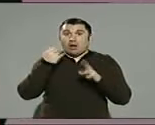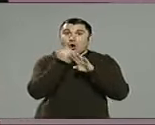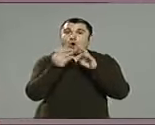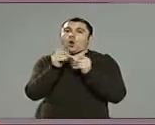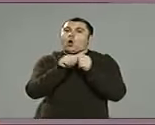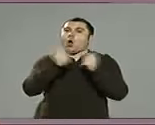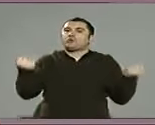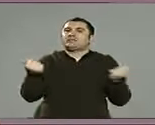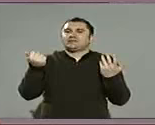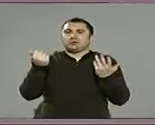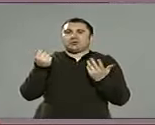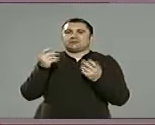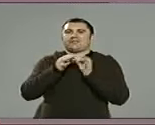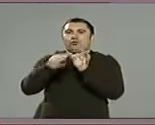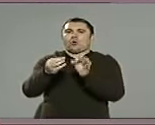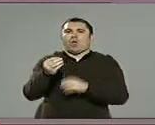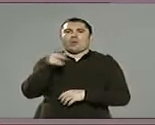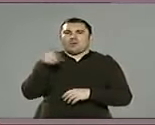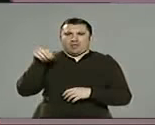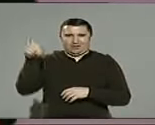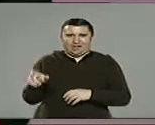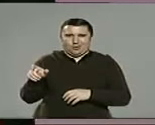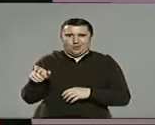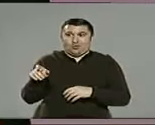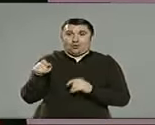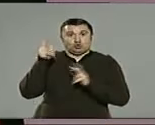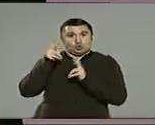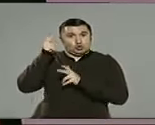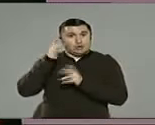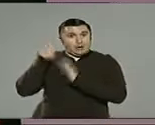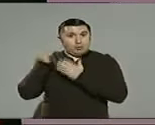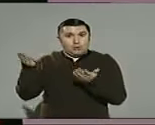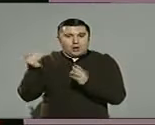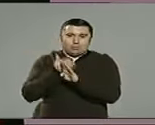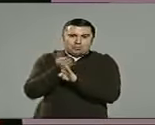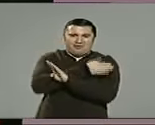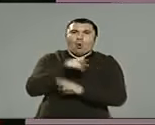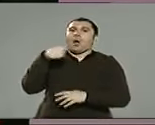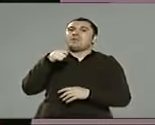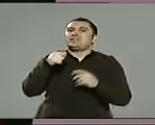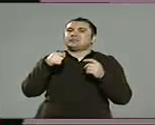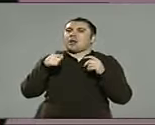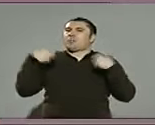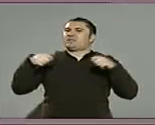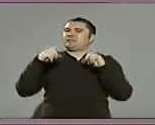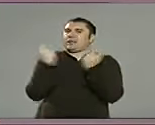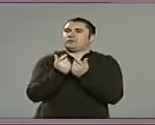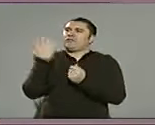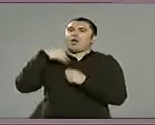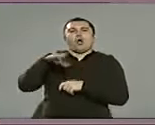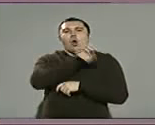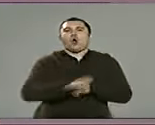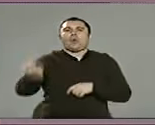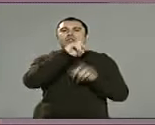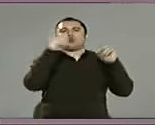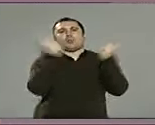Sozialdemokrat Yorgos Papandreou, der, bevor er Ministerpräsident wurde, der Europäischen Kommission einen Brief geschrieben hat,